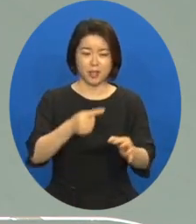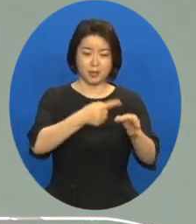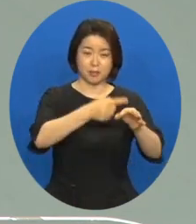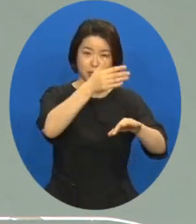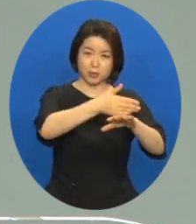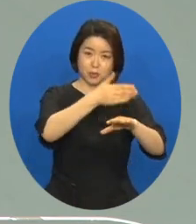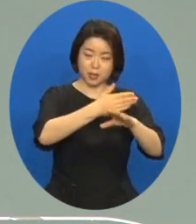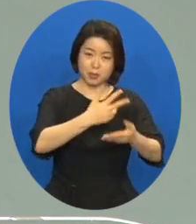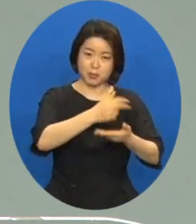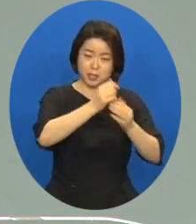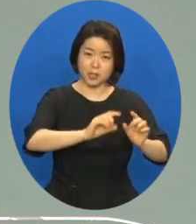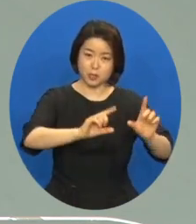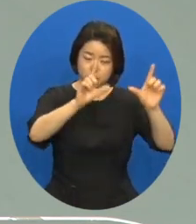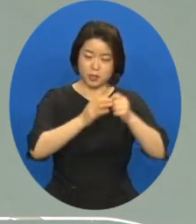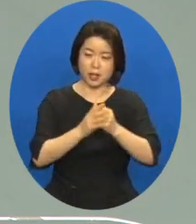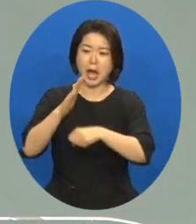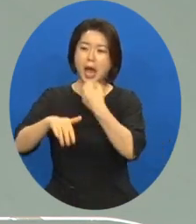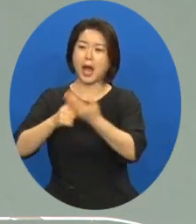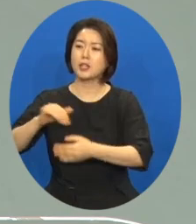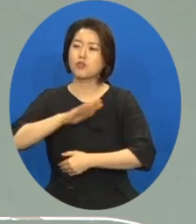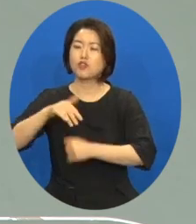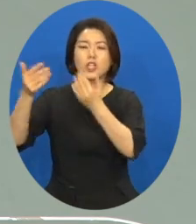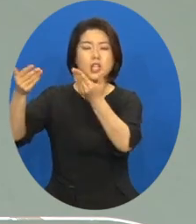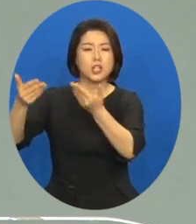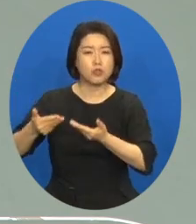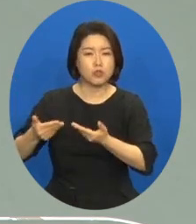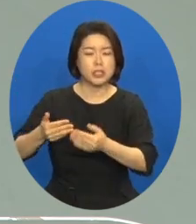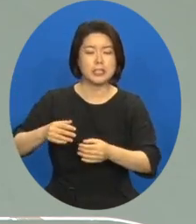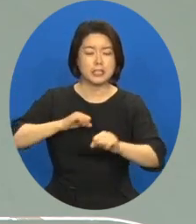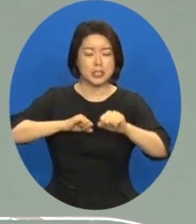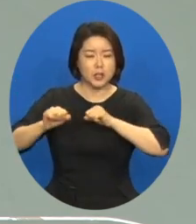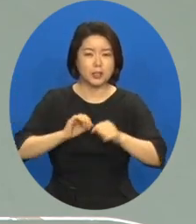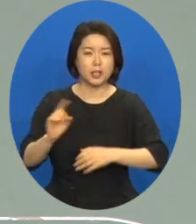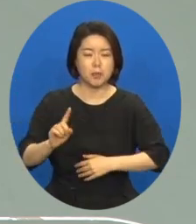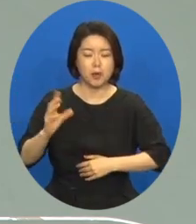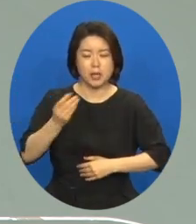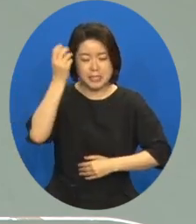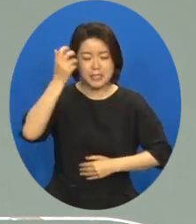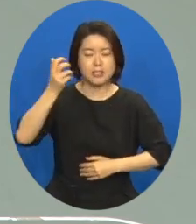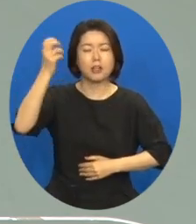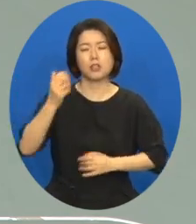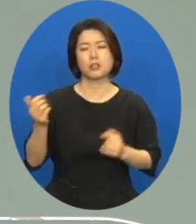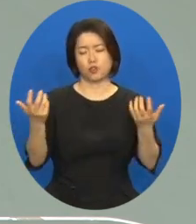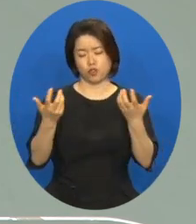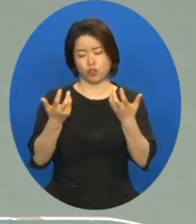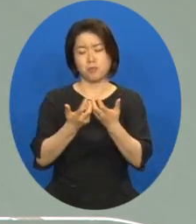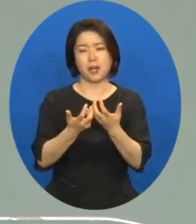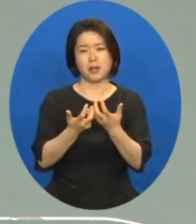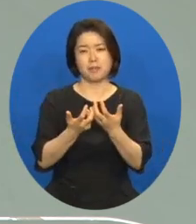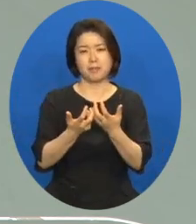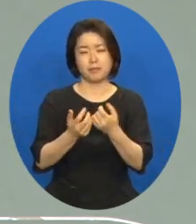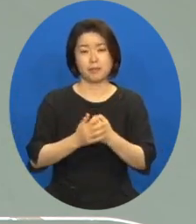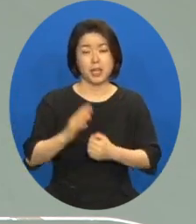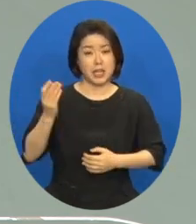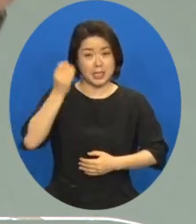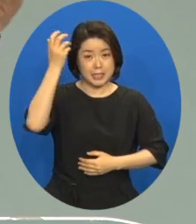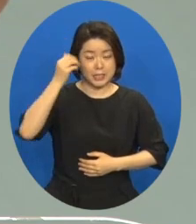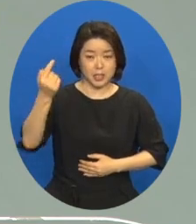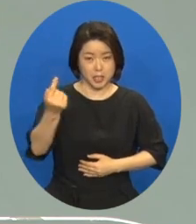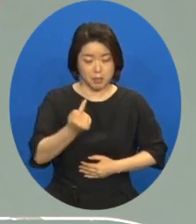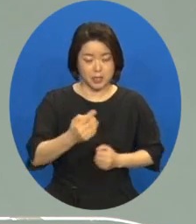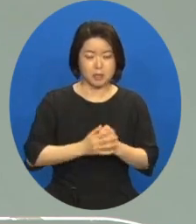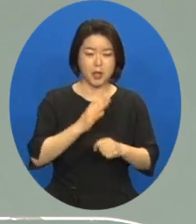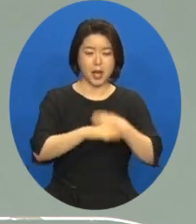우리에게 주시는 은혜의 역사, 성령 충만함이 바로 그런 점입니다. 성령이 임하시면 하나님이